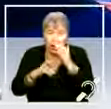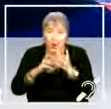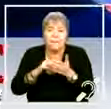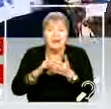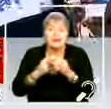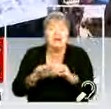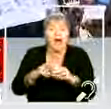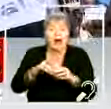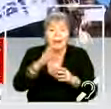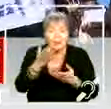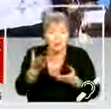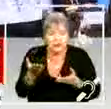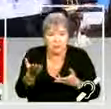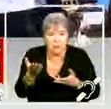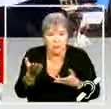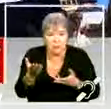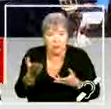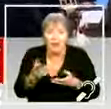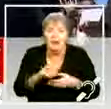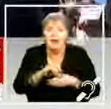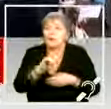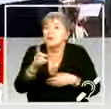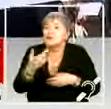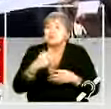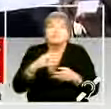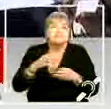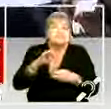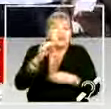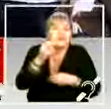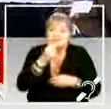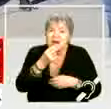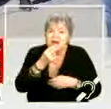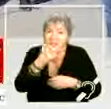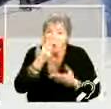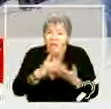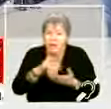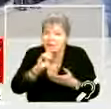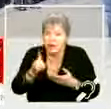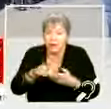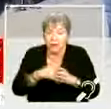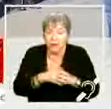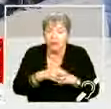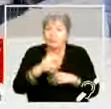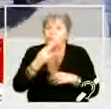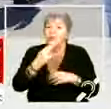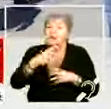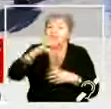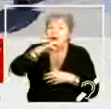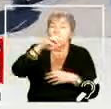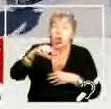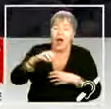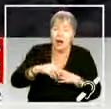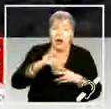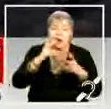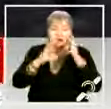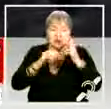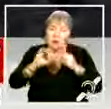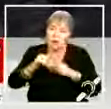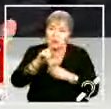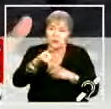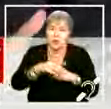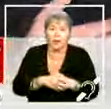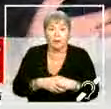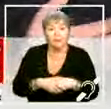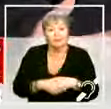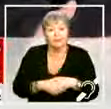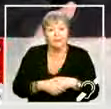pensia suplimentară, nu se găsesc nici medicamente pentru rezerviști. Și polițiștii locali au protestat. Nu ne vedem